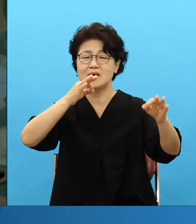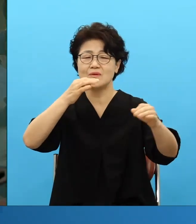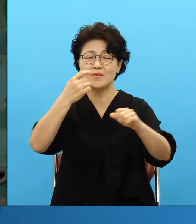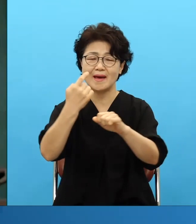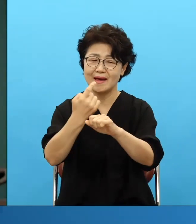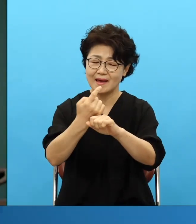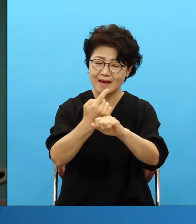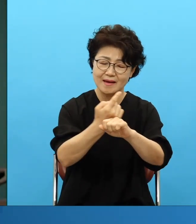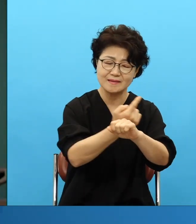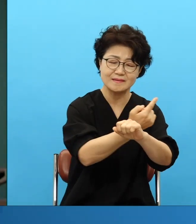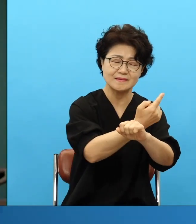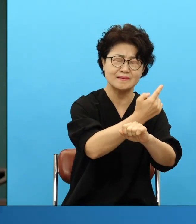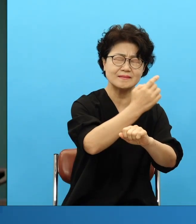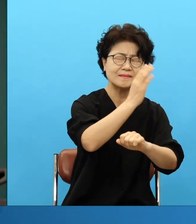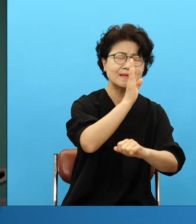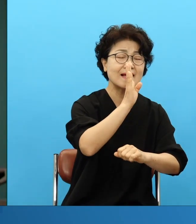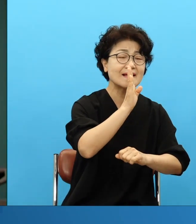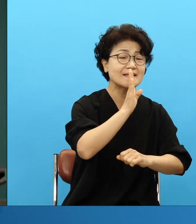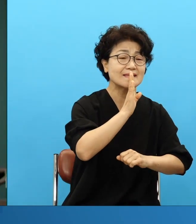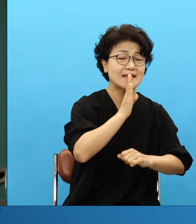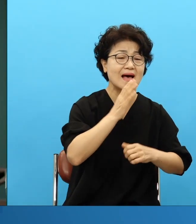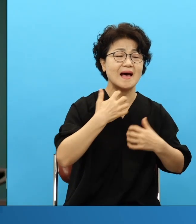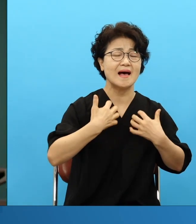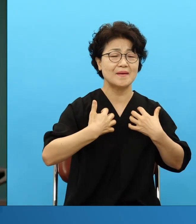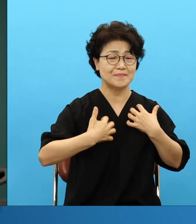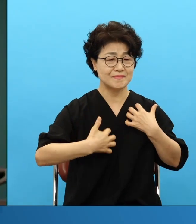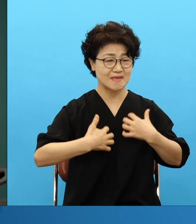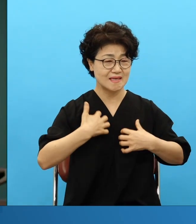음성 외에는 참